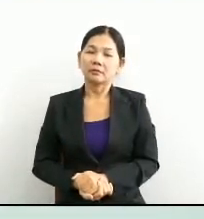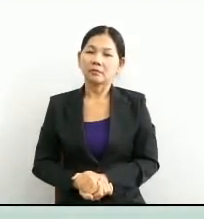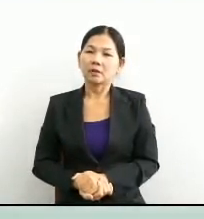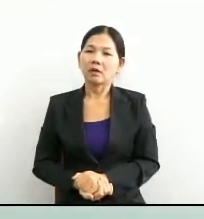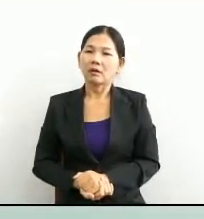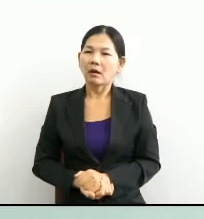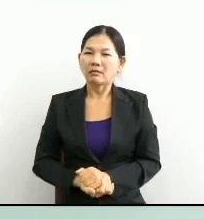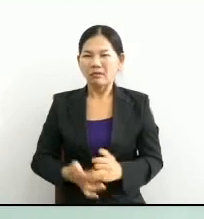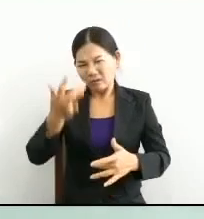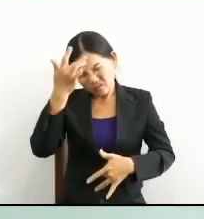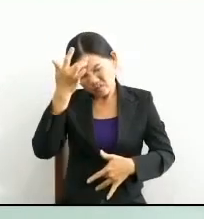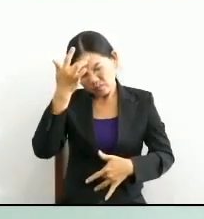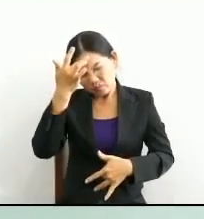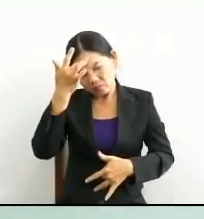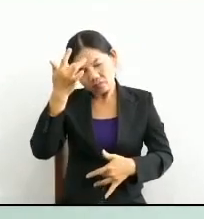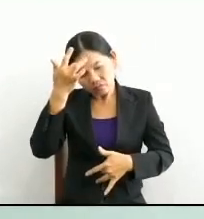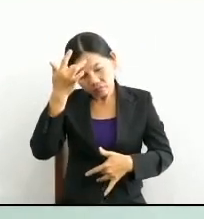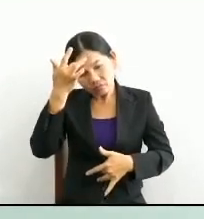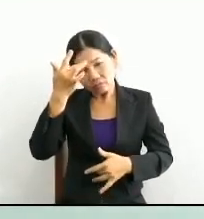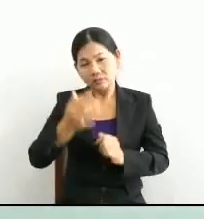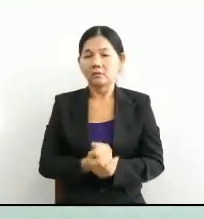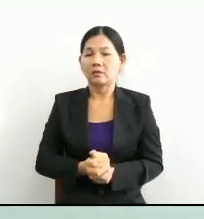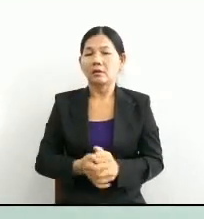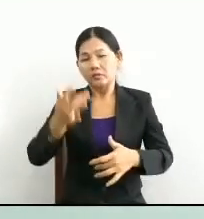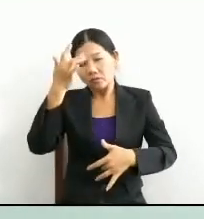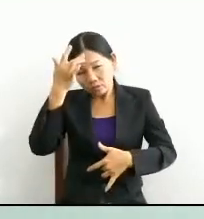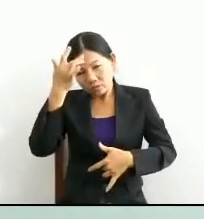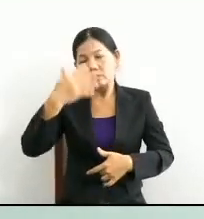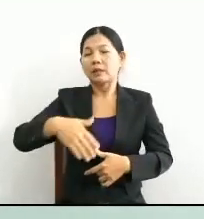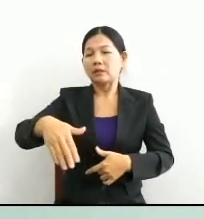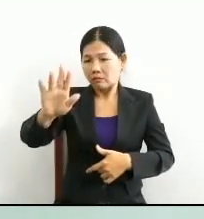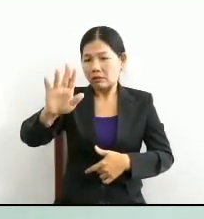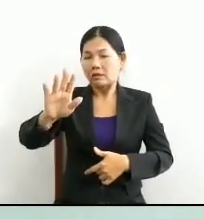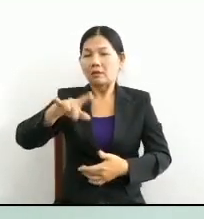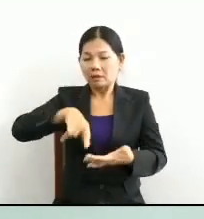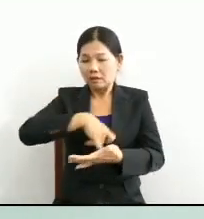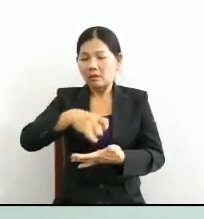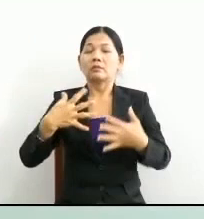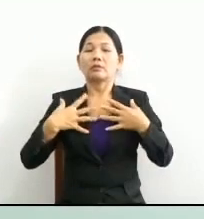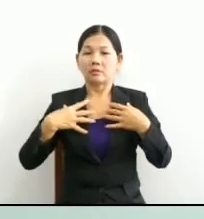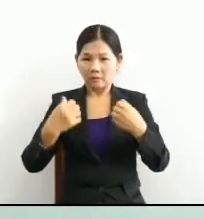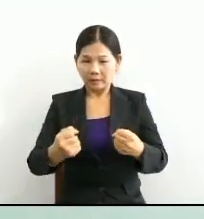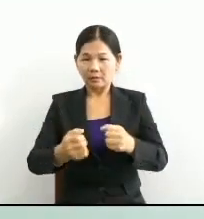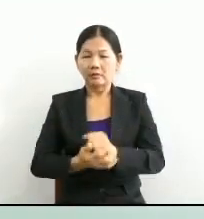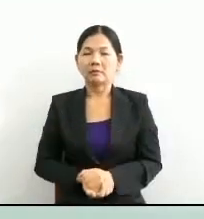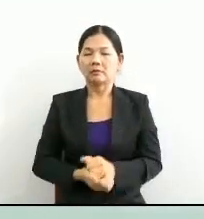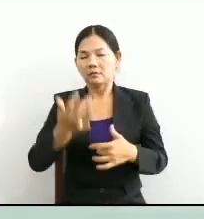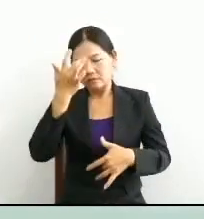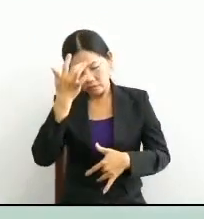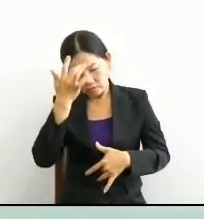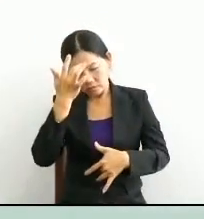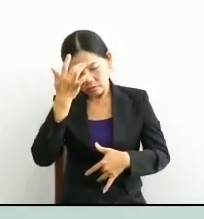Chà, đại sao phụ quốc mình chủng ngư bên này con. Chà, bộ quốc đọc chưa gọi tên rồi mình ạ. Chà, chẳng to tập quốc mình chủng ngư ở